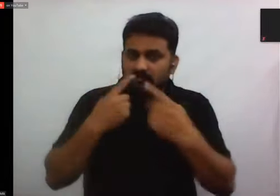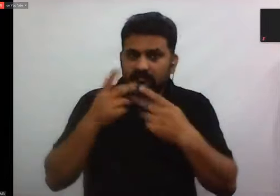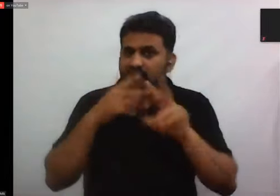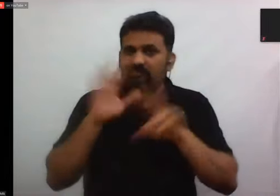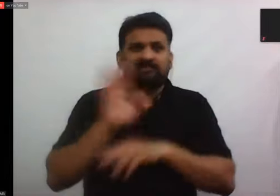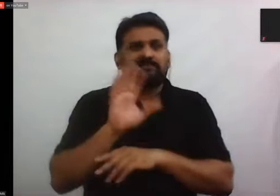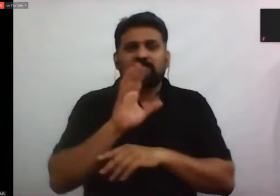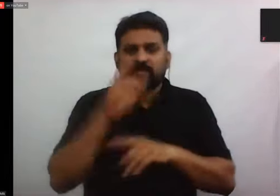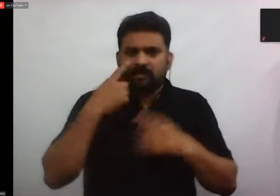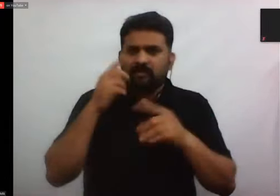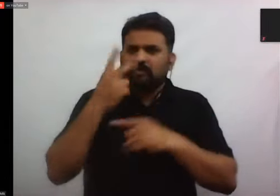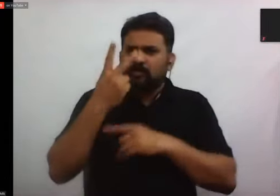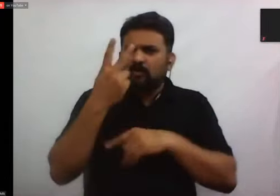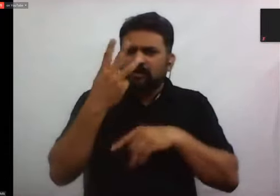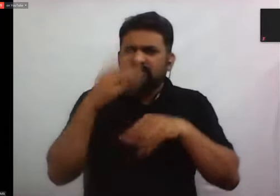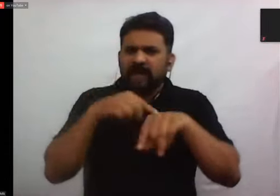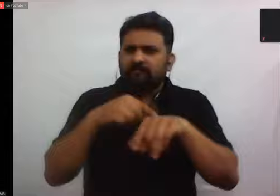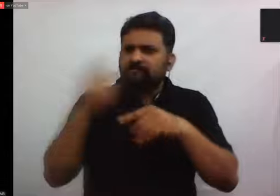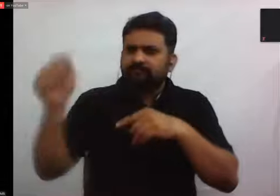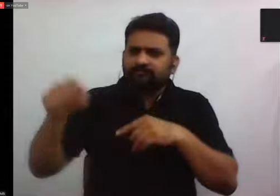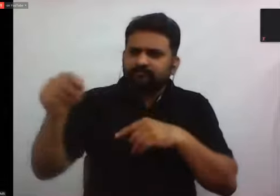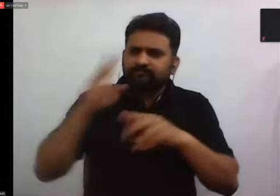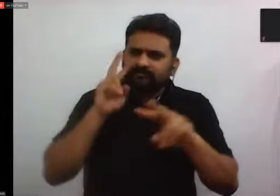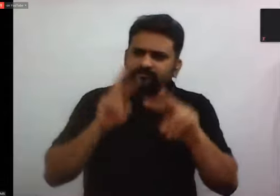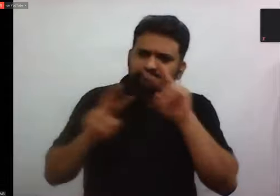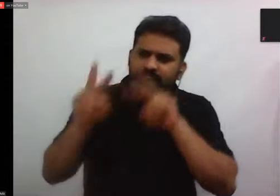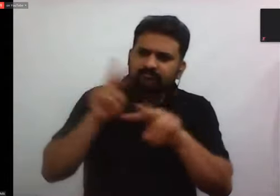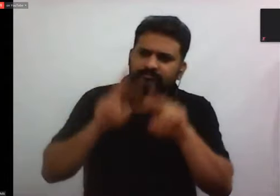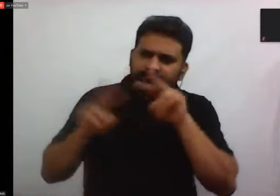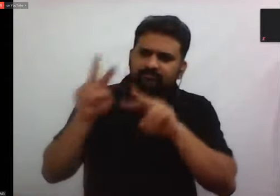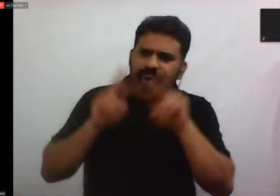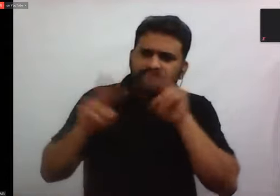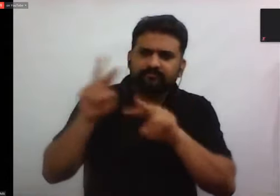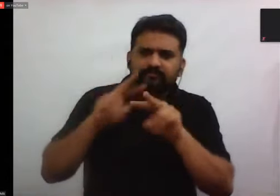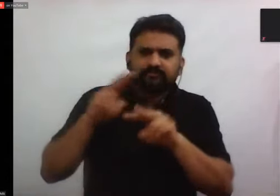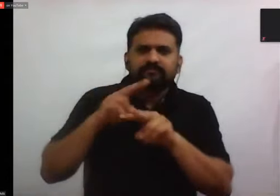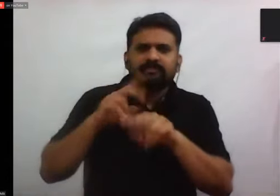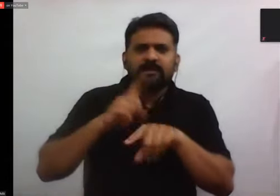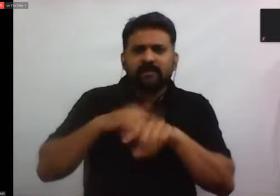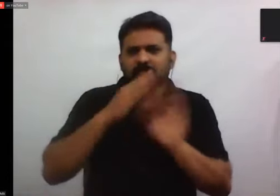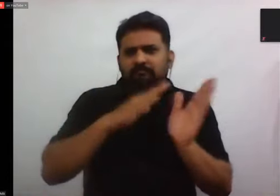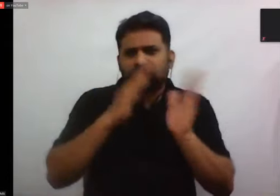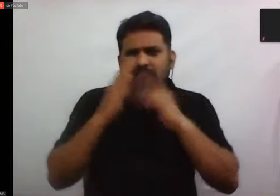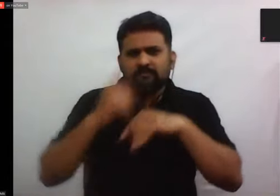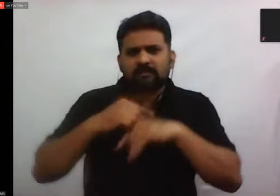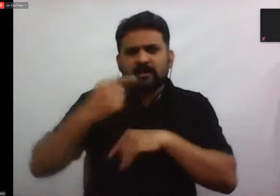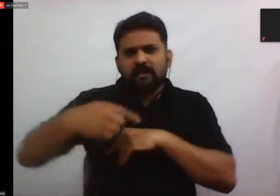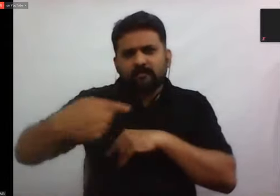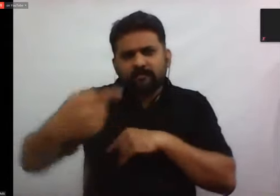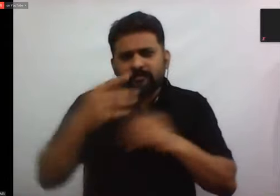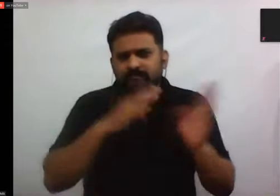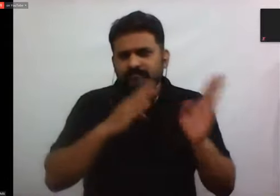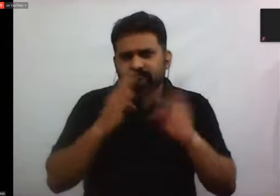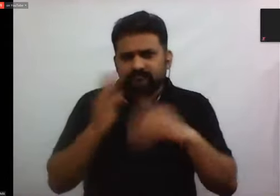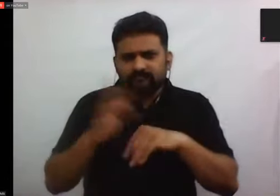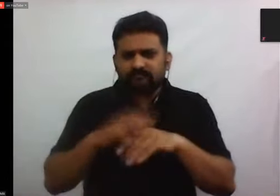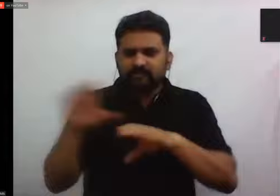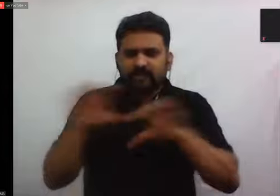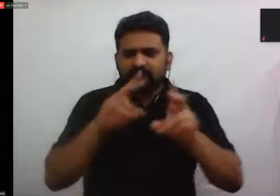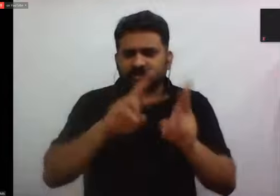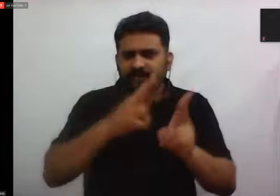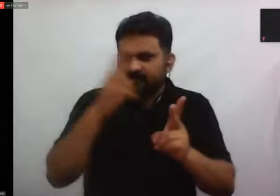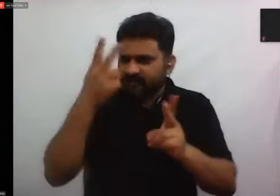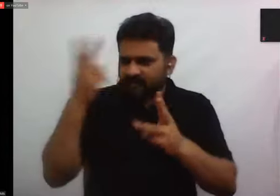the child 2-3 sittings, 2-3 बार अलग टाइम में, डिफरेंट डेज में एंड डिफरेंट एक्टिविटीज के टाइम